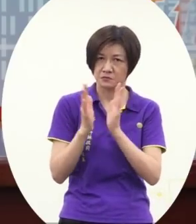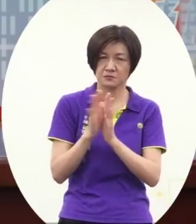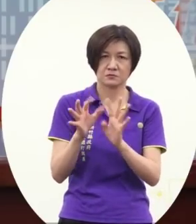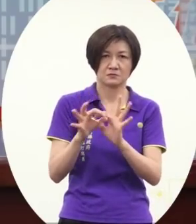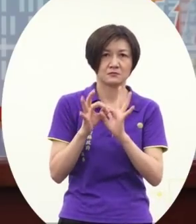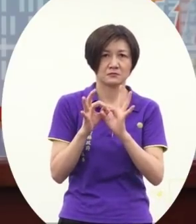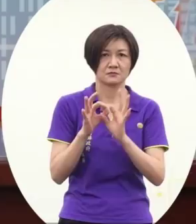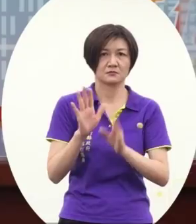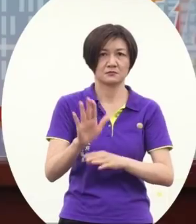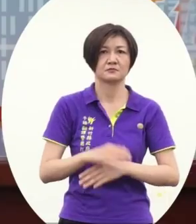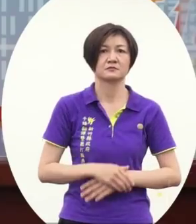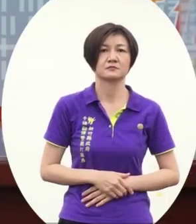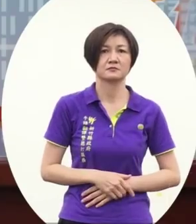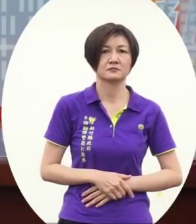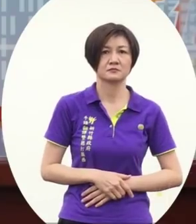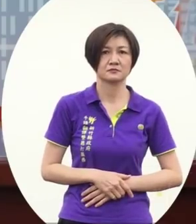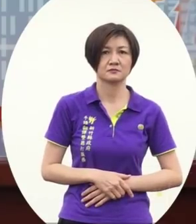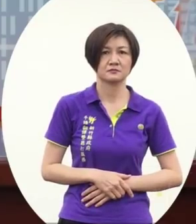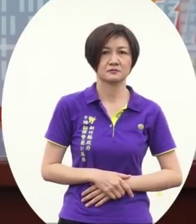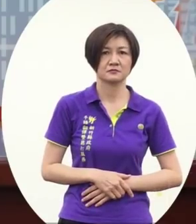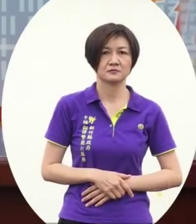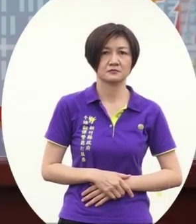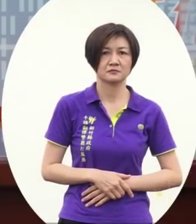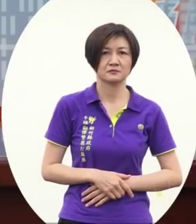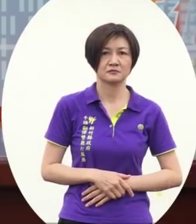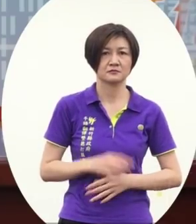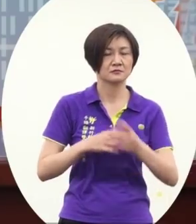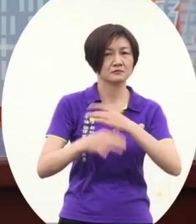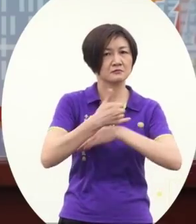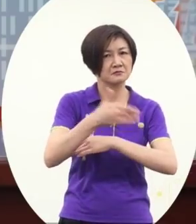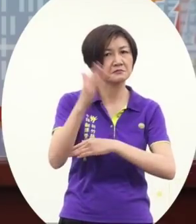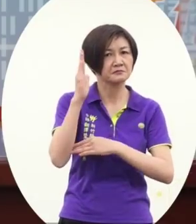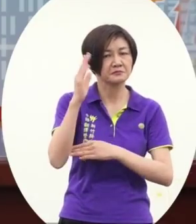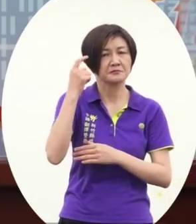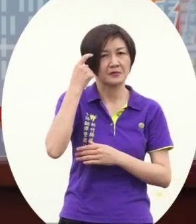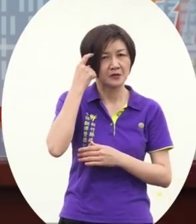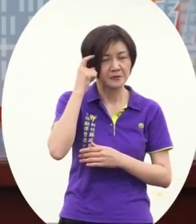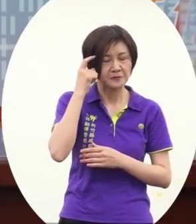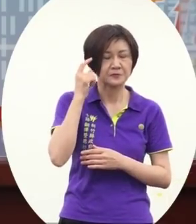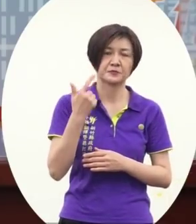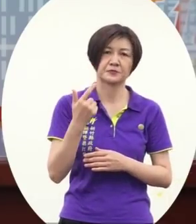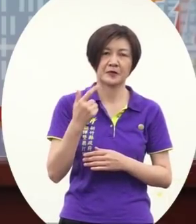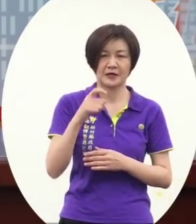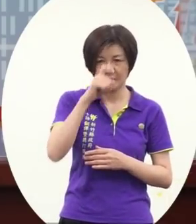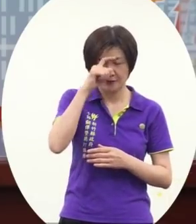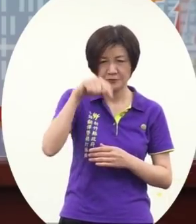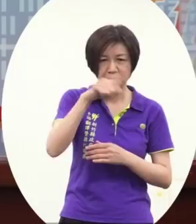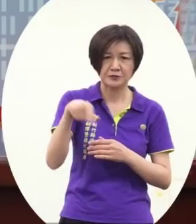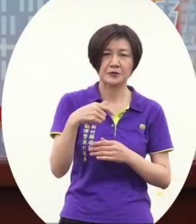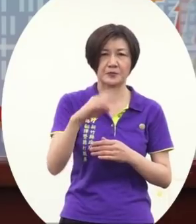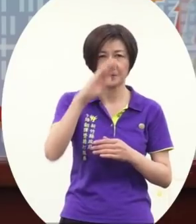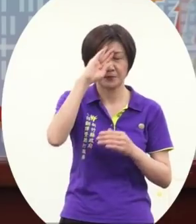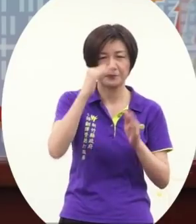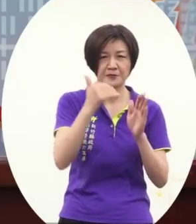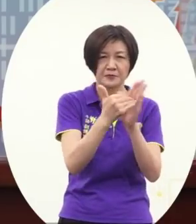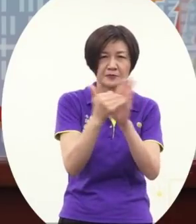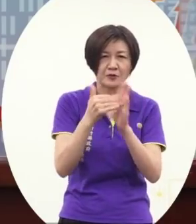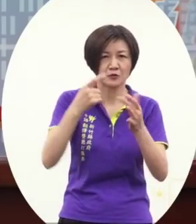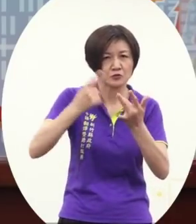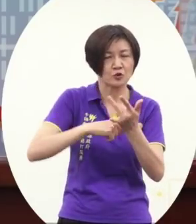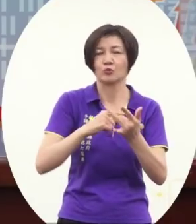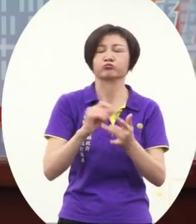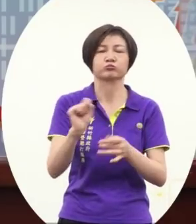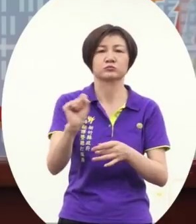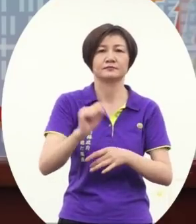关系。那我们不希望这些成为防疫的破口，所以我们特别的呼